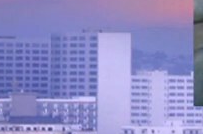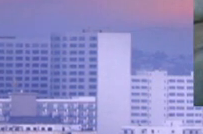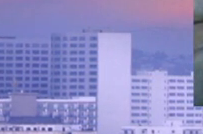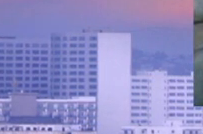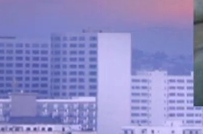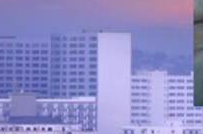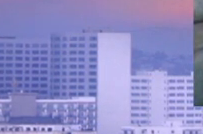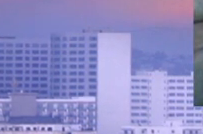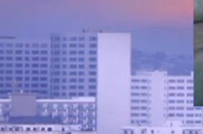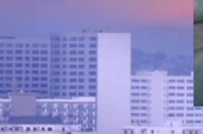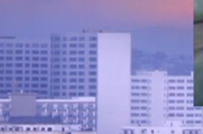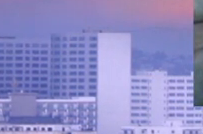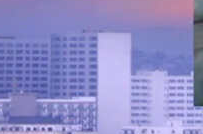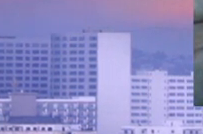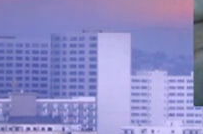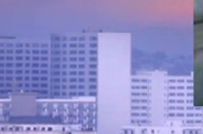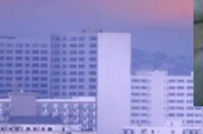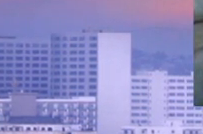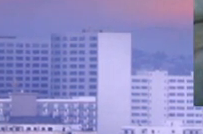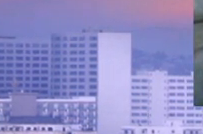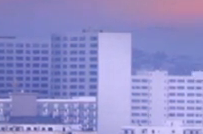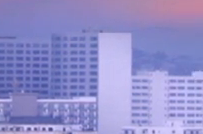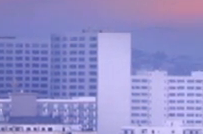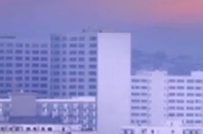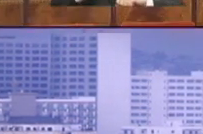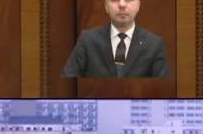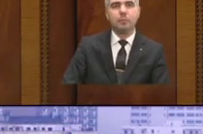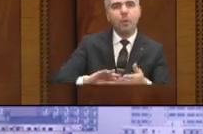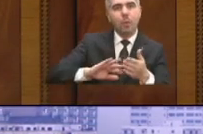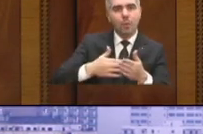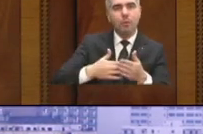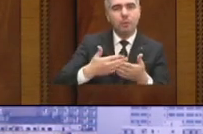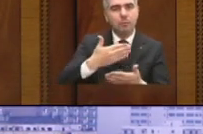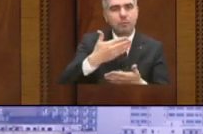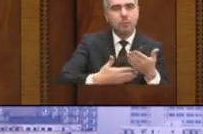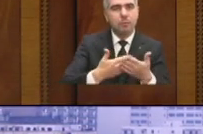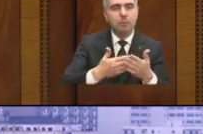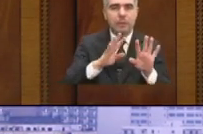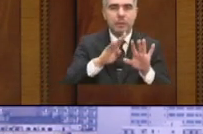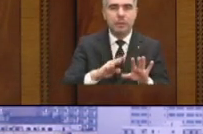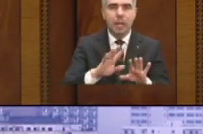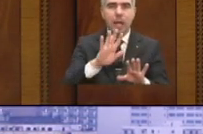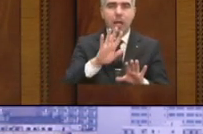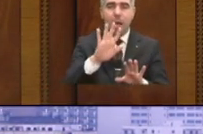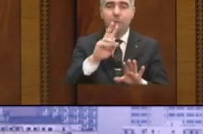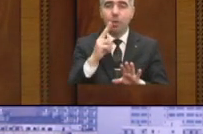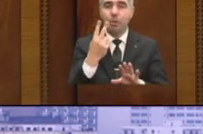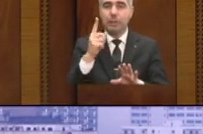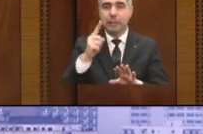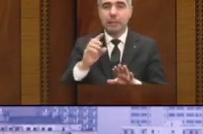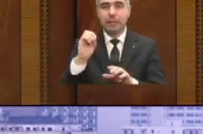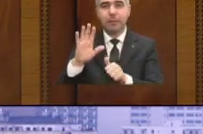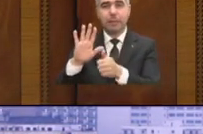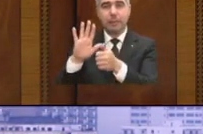بدايه نتكلمو على الحصيله تنضم مبدئيا في تقدير الجد متواضع الحصيله لن تكون مغايره